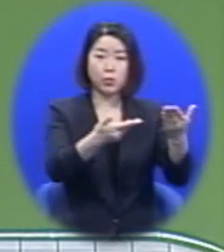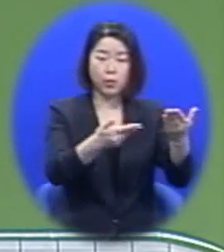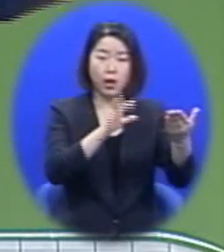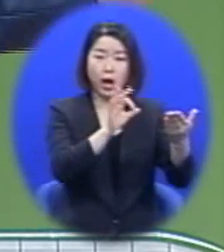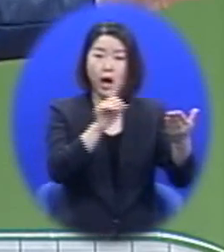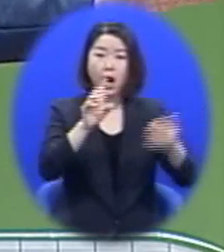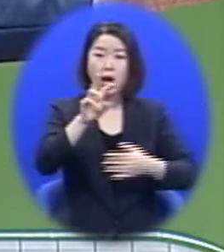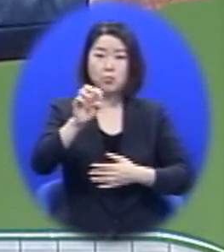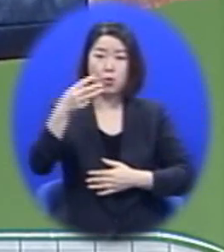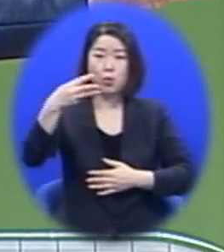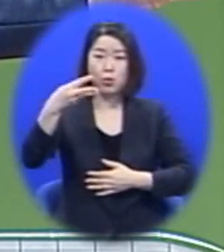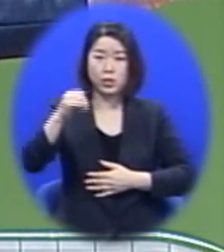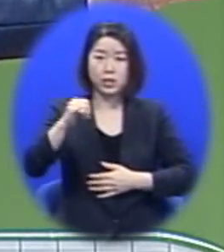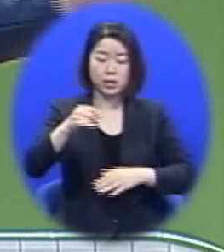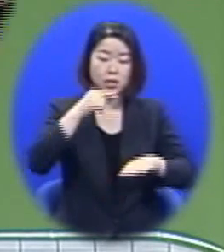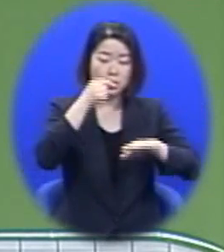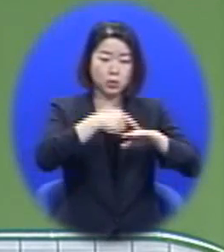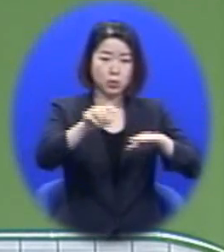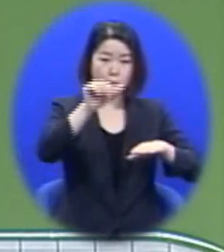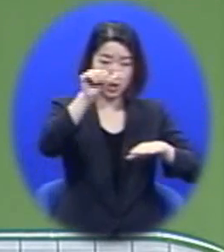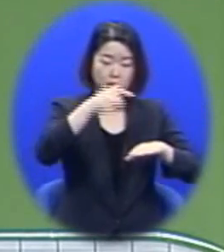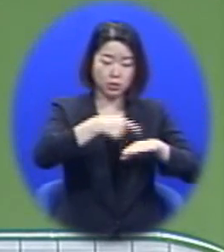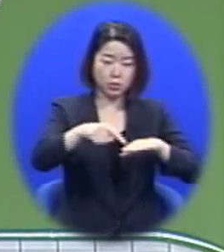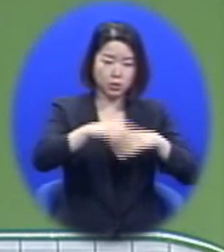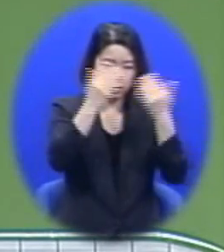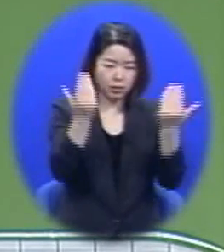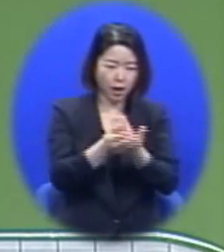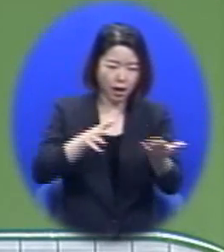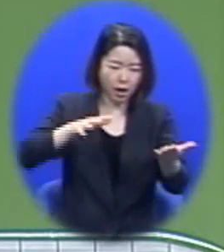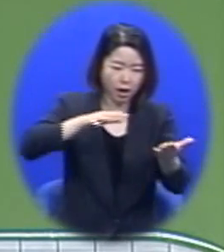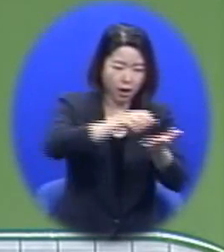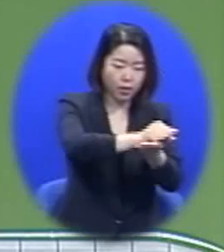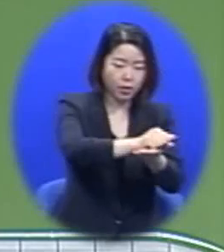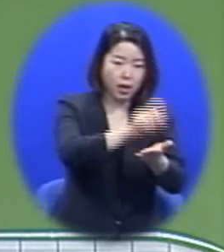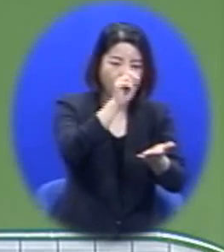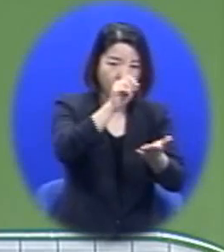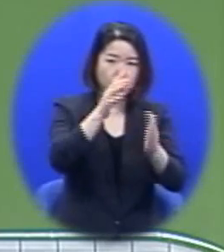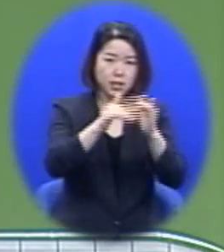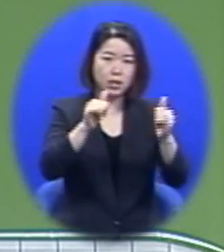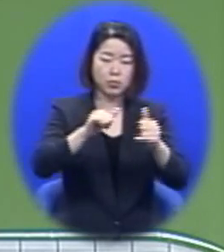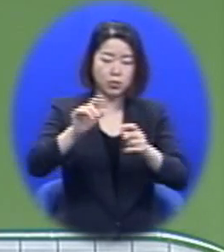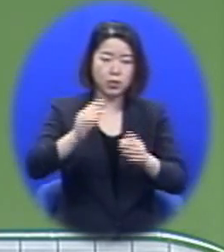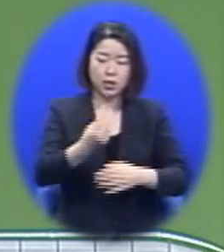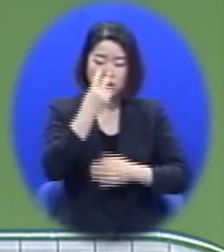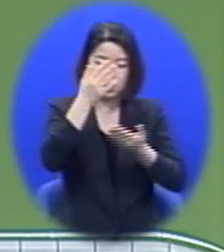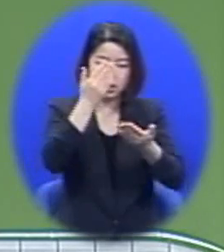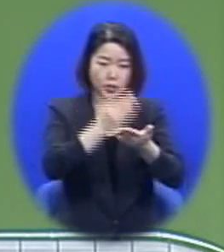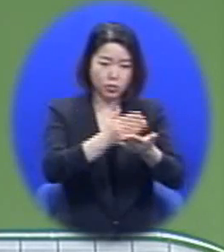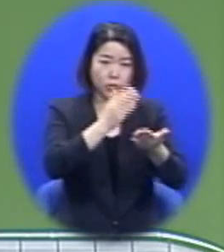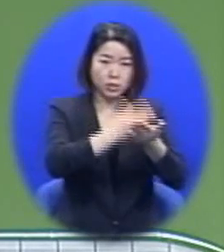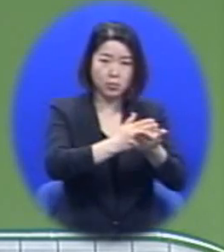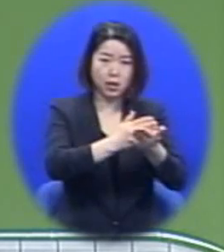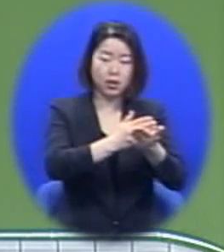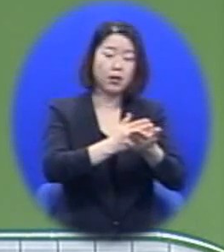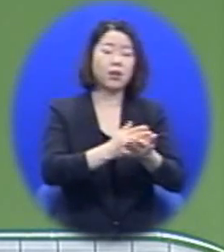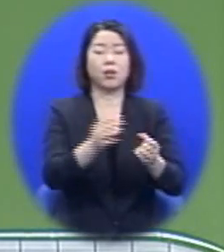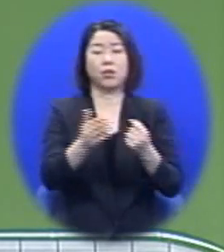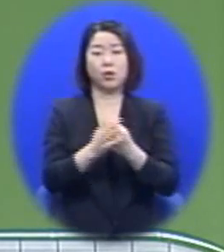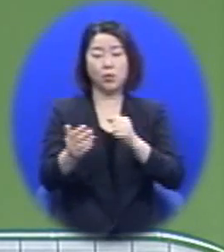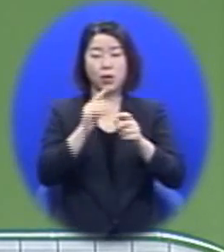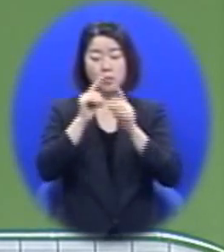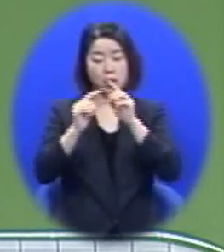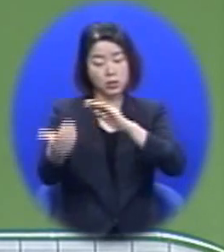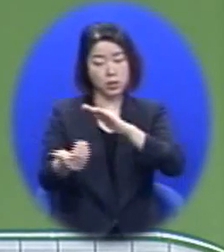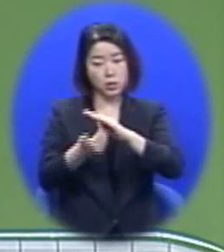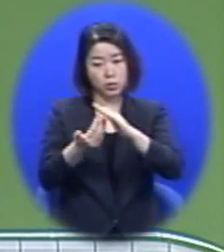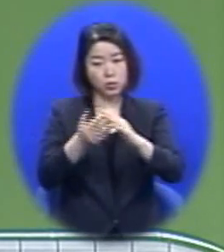족속을 다 진멸할 것이라. 한 사람도 살려두지 말라. 그래서 말씀이 이루어지고 있지만